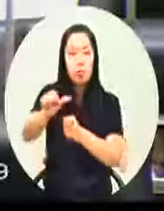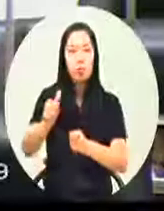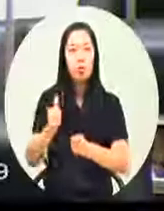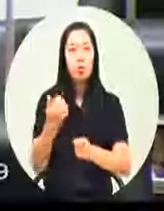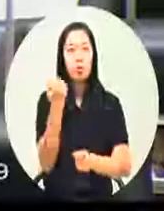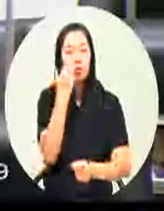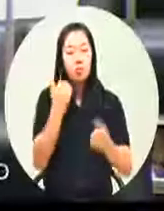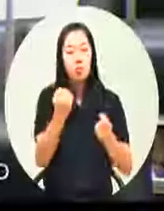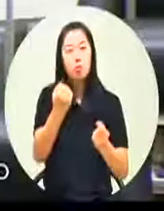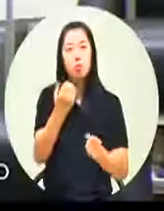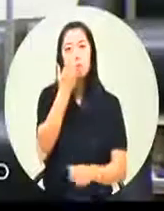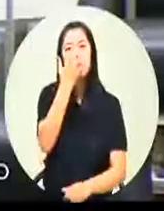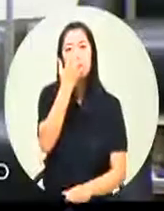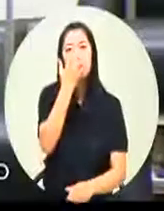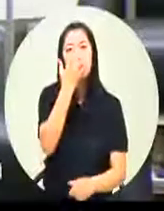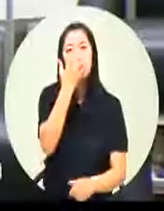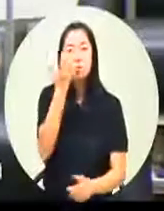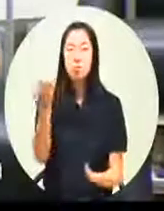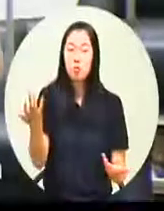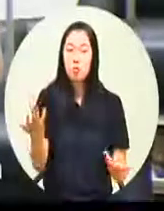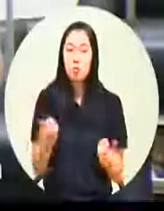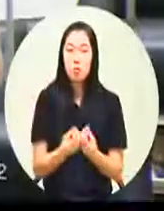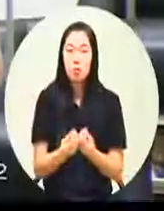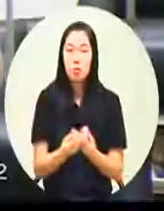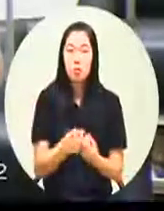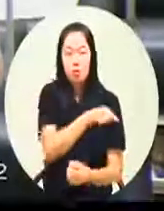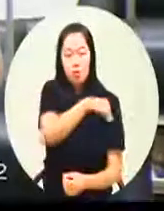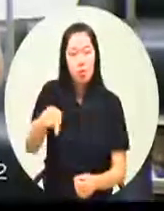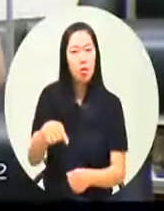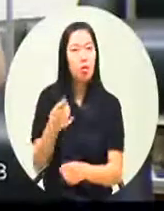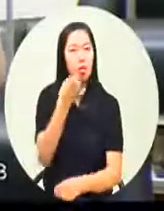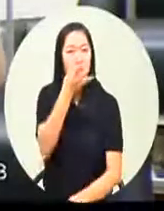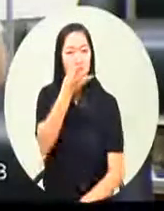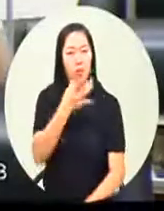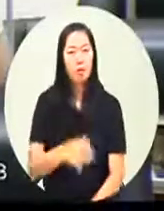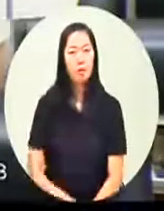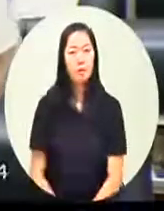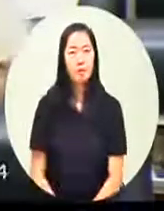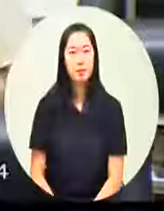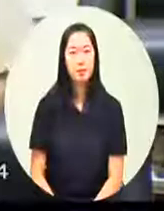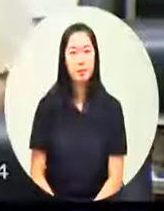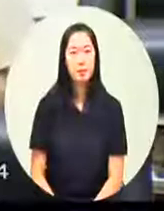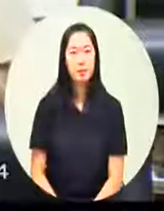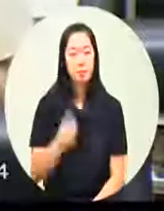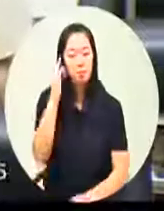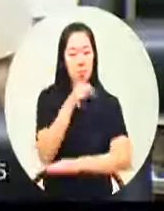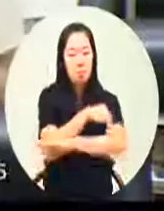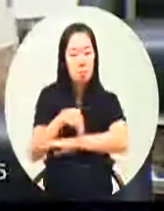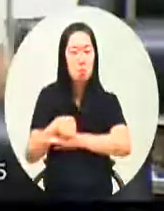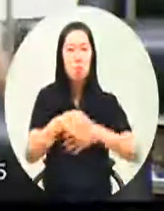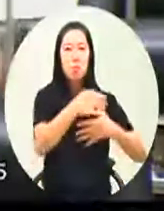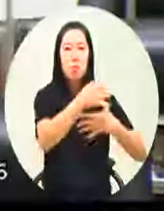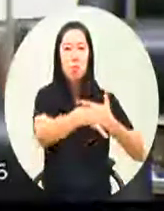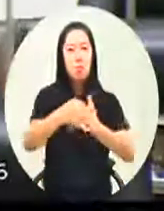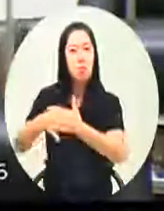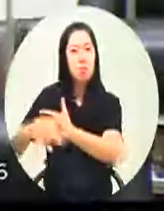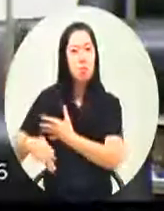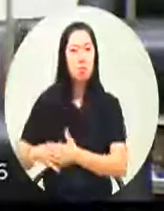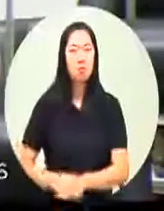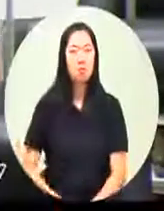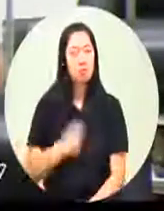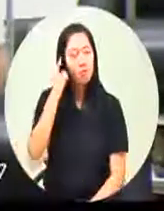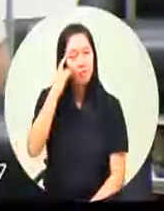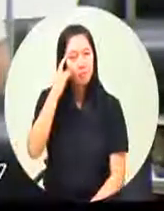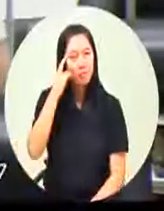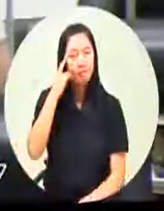人就没有办法去。所以呢，很多的规划都还不足，整个思考范围在原来的